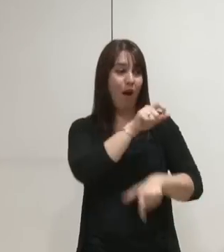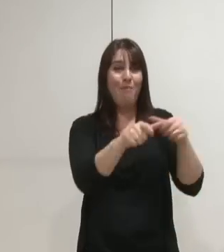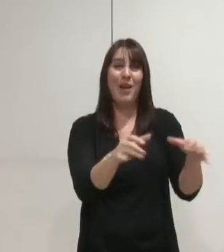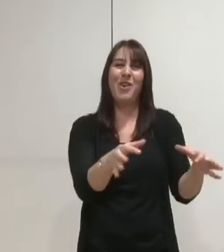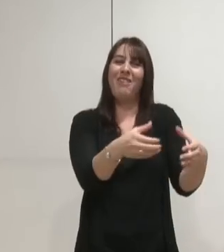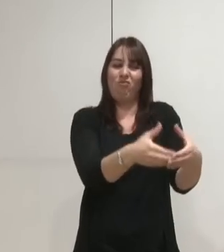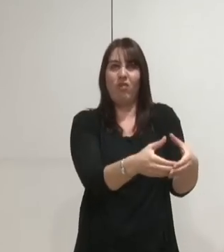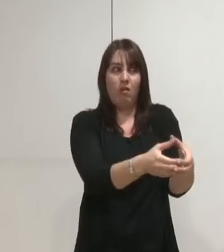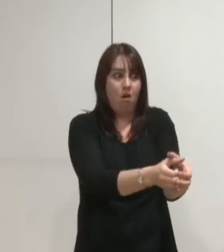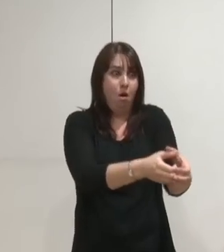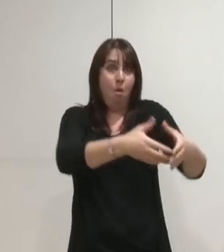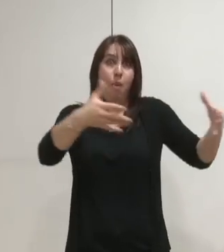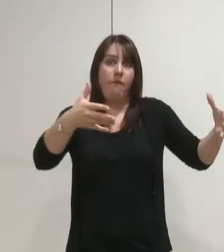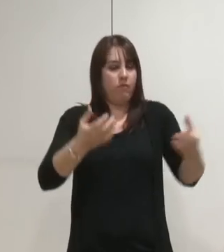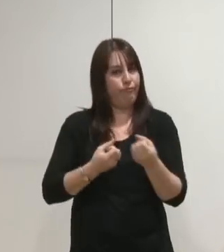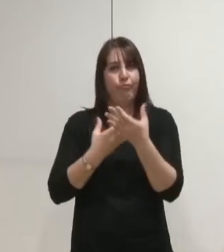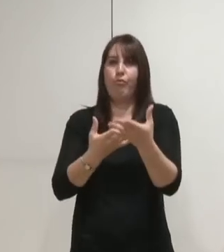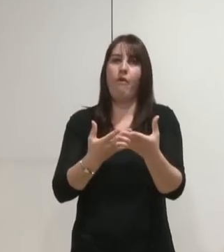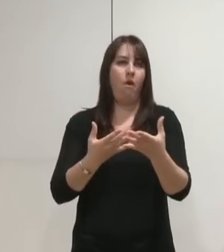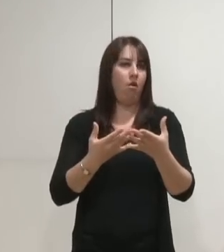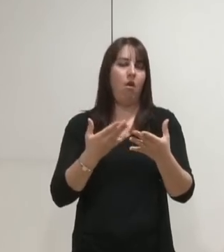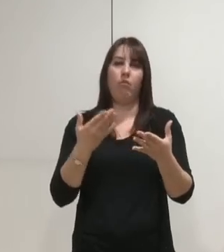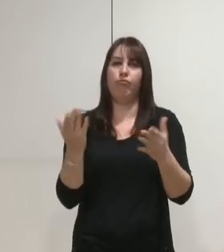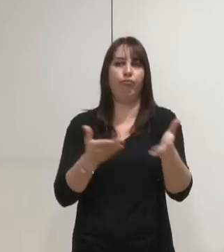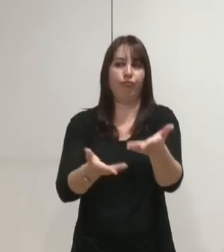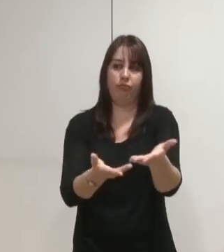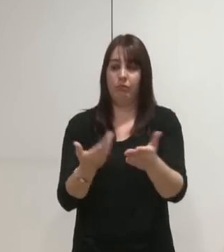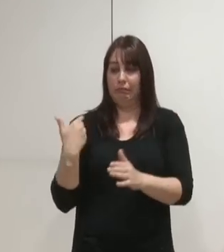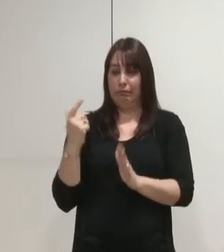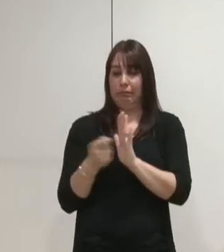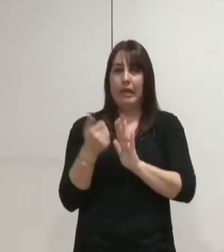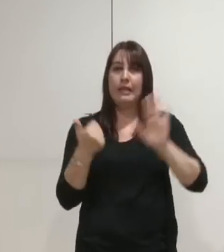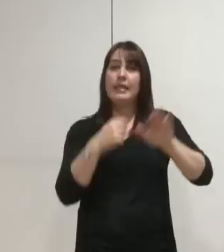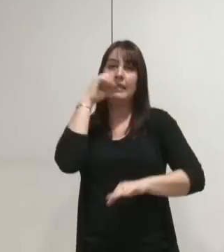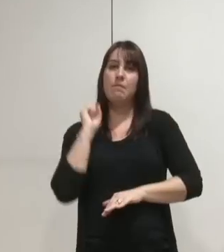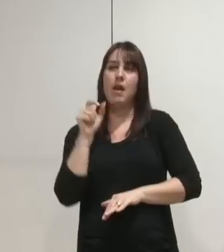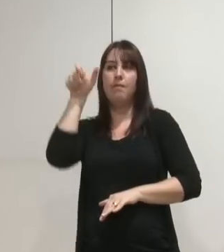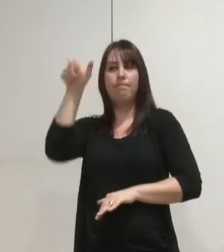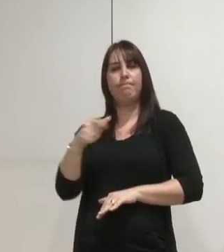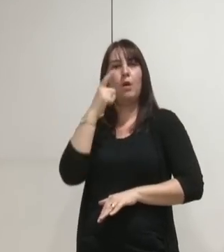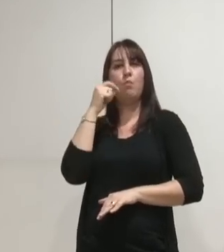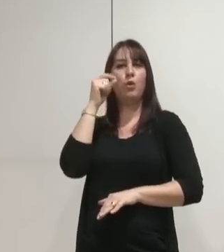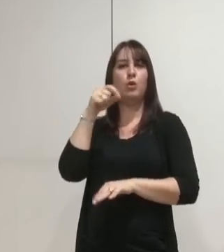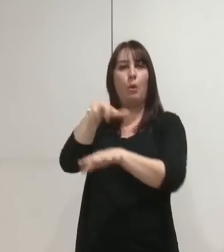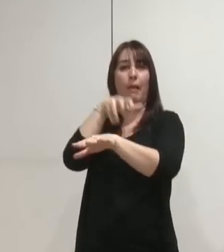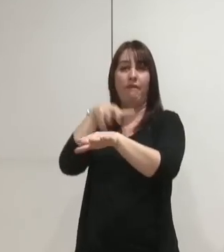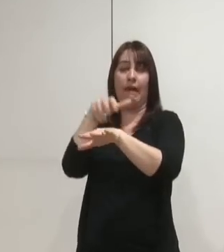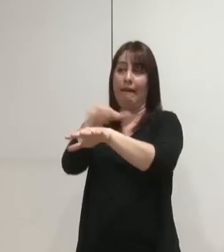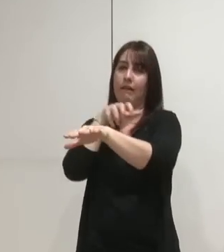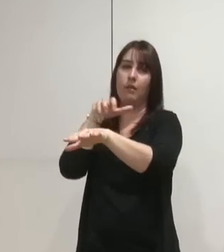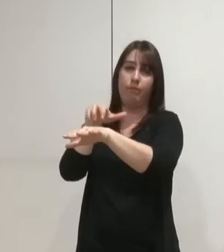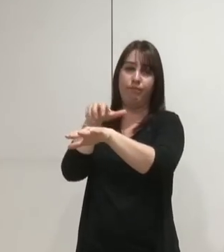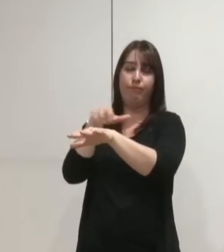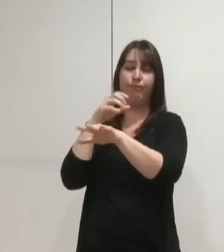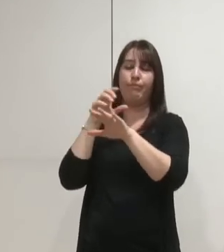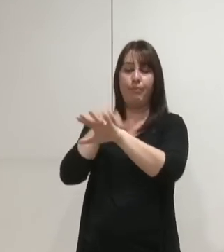cela et le 6 mai par courrier j'ai alerté donc le préfet de liser de cette situation et demander la tenue en urgence d'une